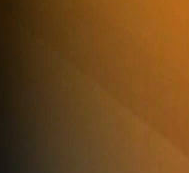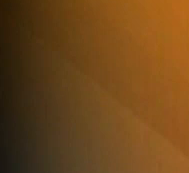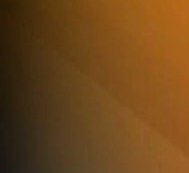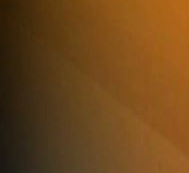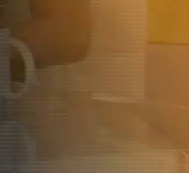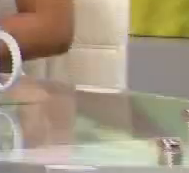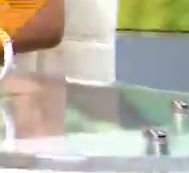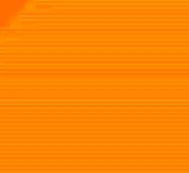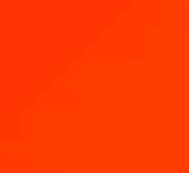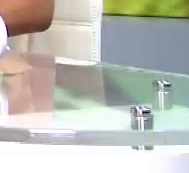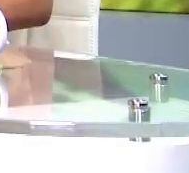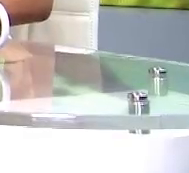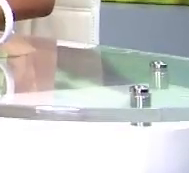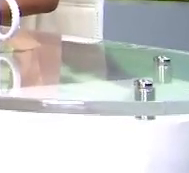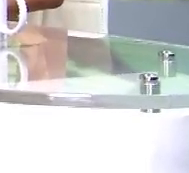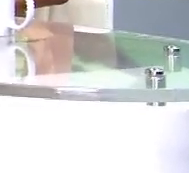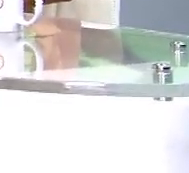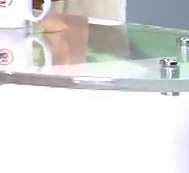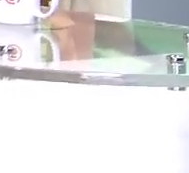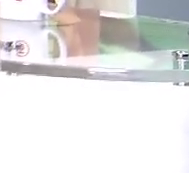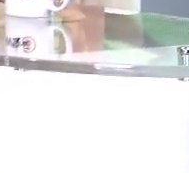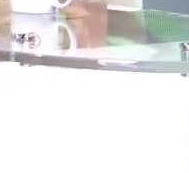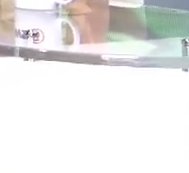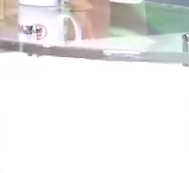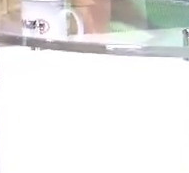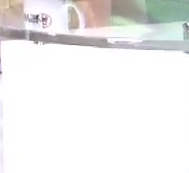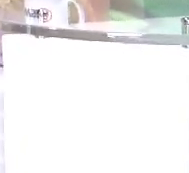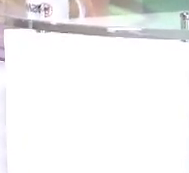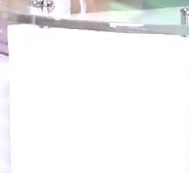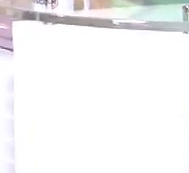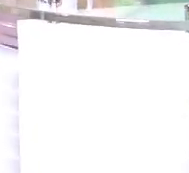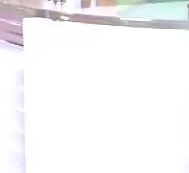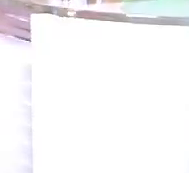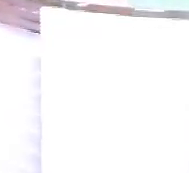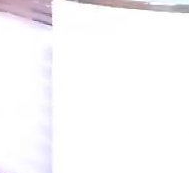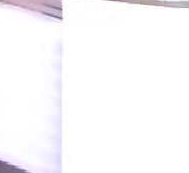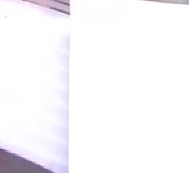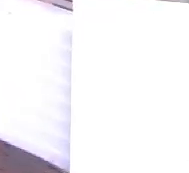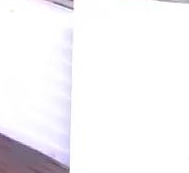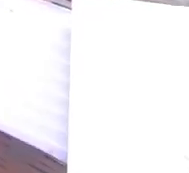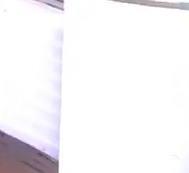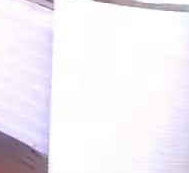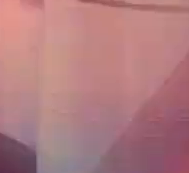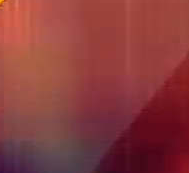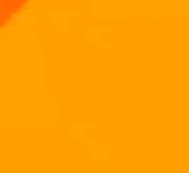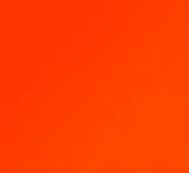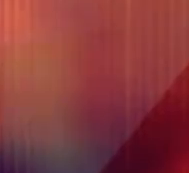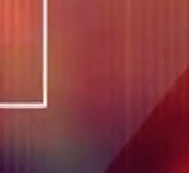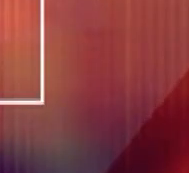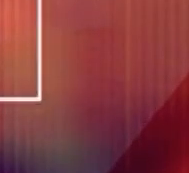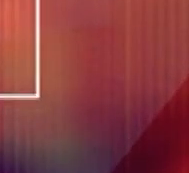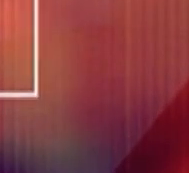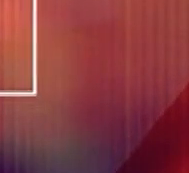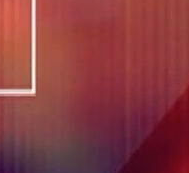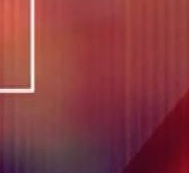Education. Tuloy-tuloy lang ang paghatid namin ng balita at impormasyon dito sa Frontline sa umaga.